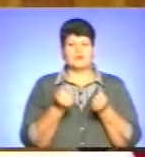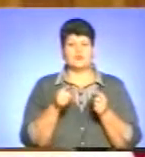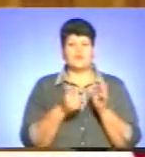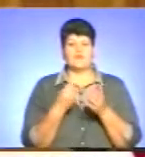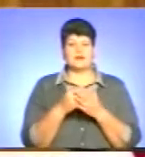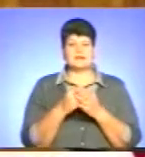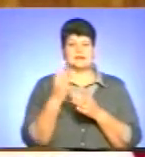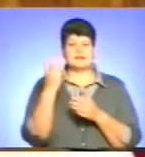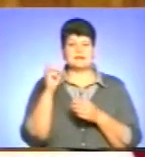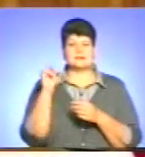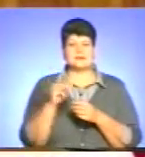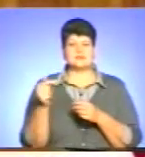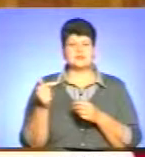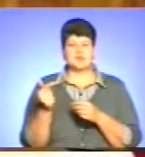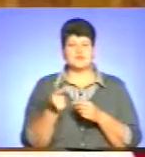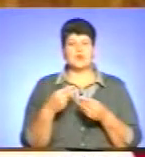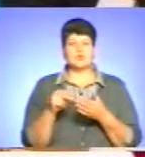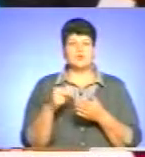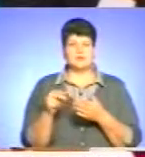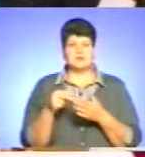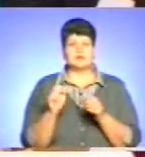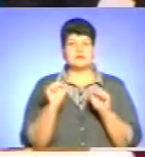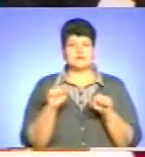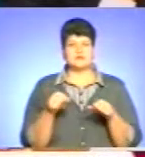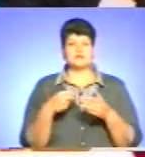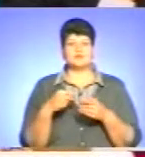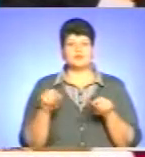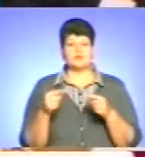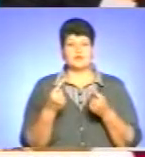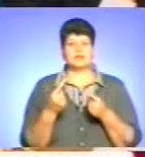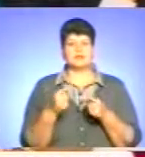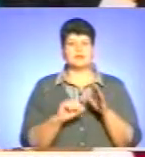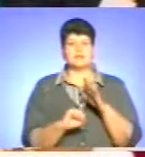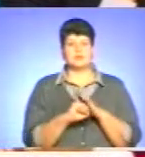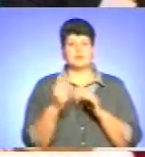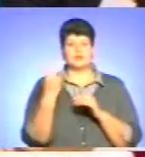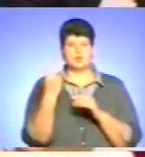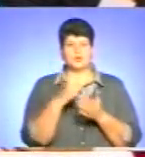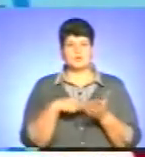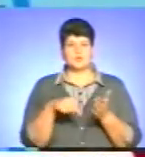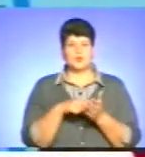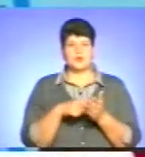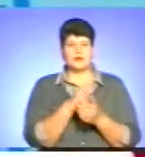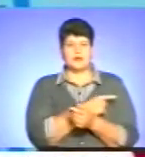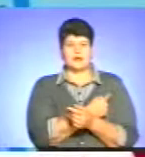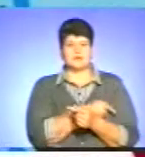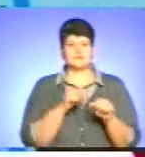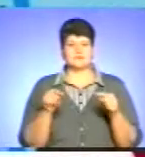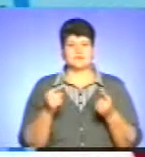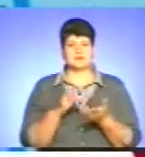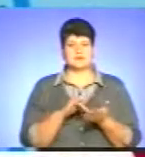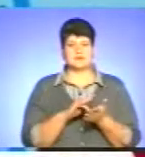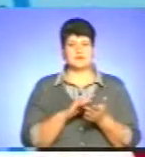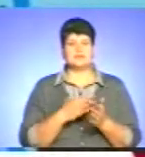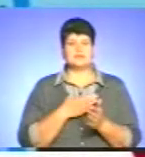гривень. Його придбання дасть можливість створити перинатальний центр на базі другої міської лікарні. В нашому